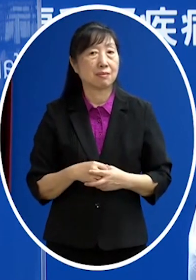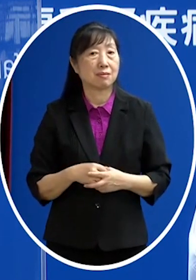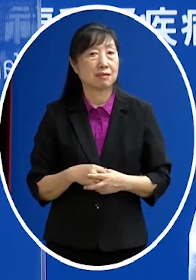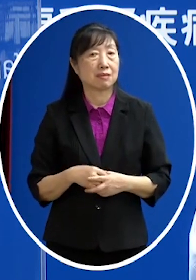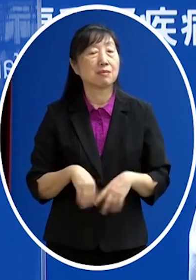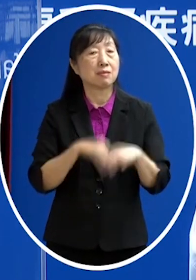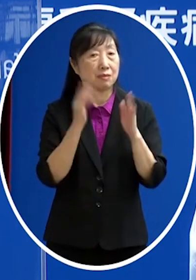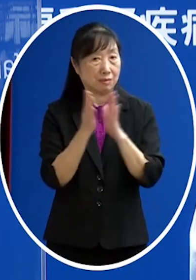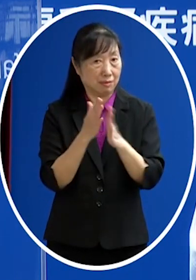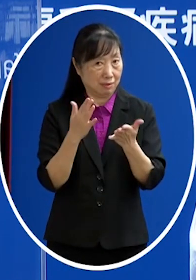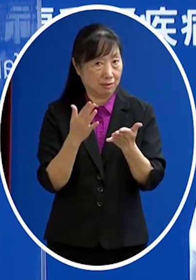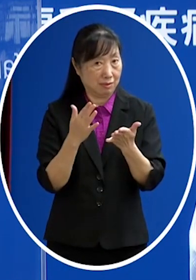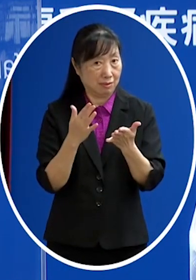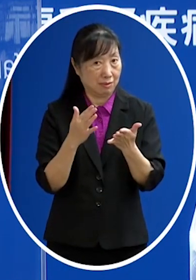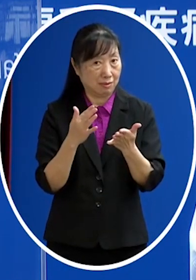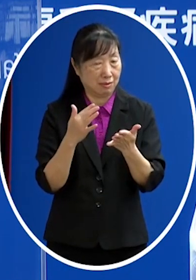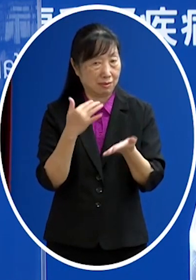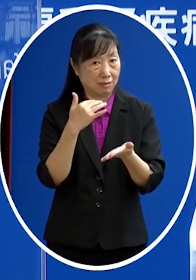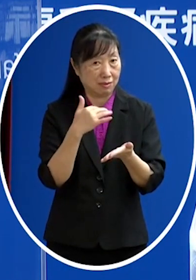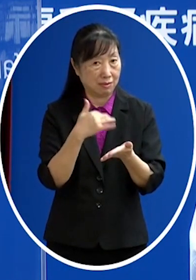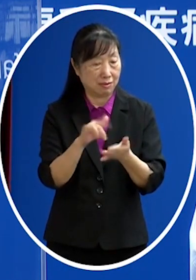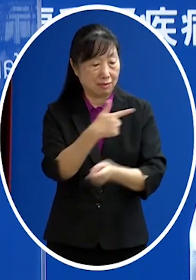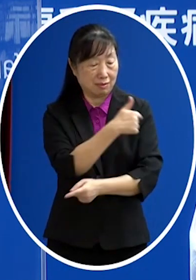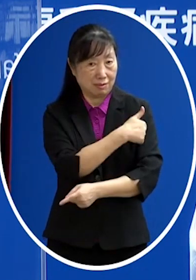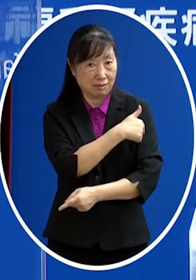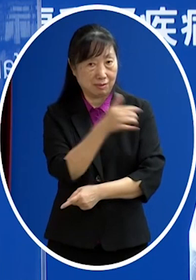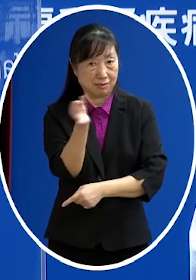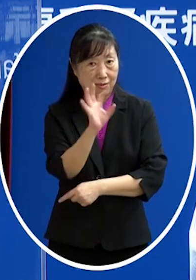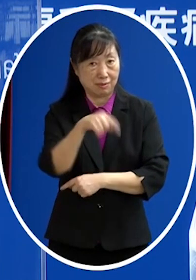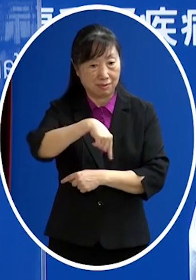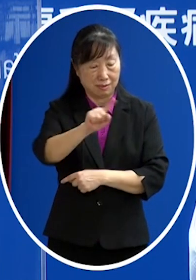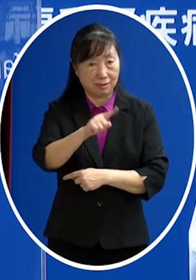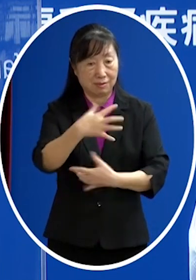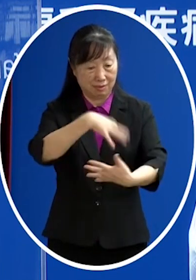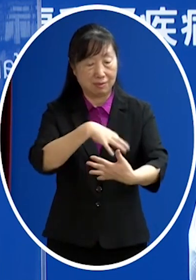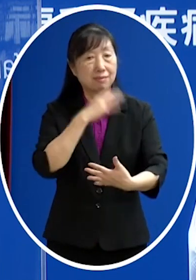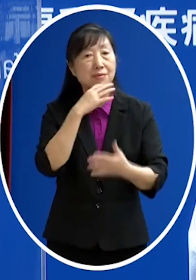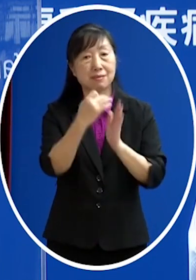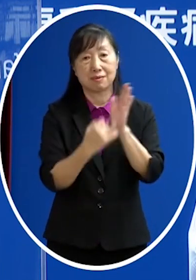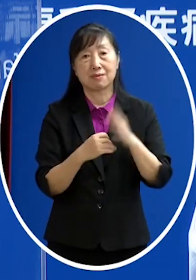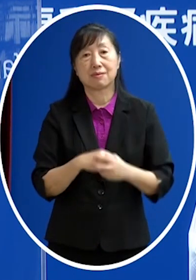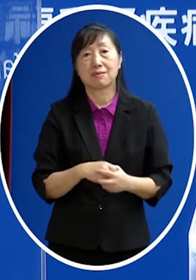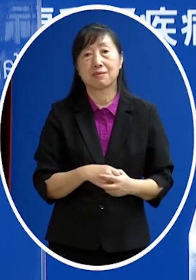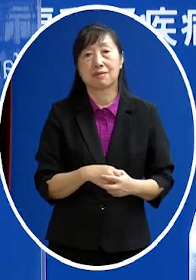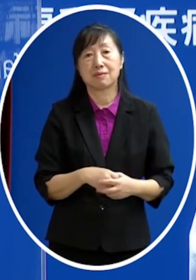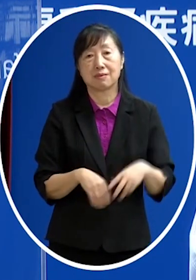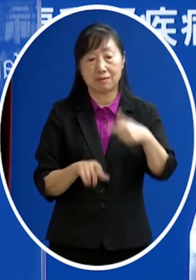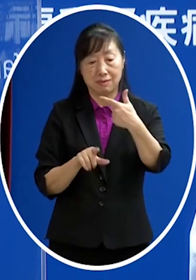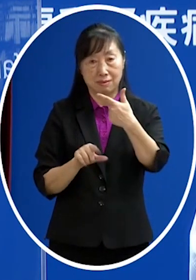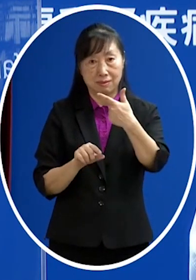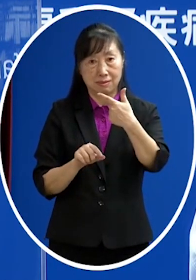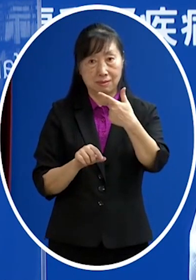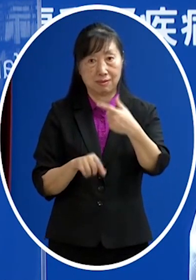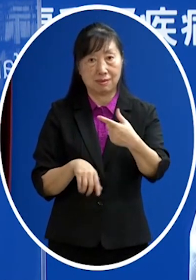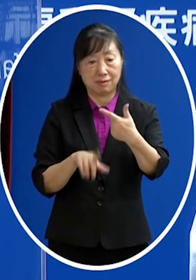都会在我们控管施打的一个对象。那下个月在下个月这